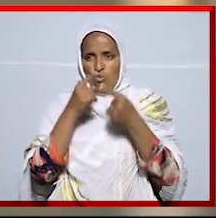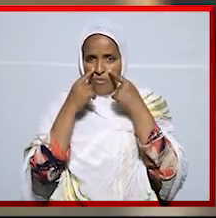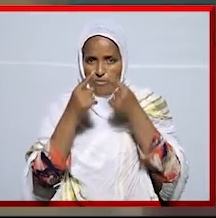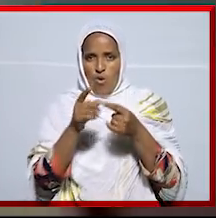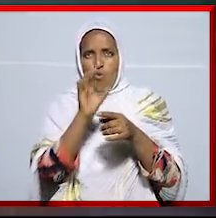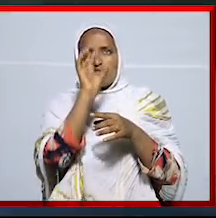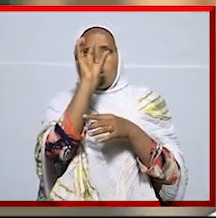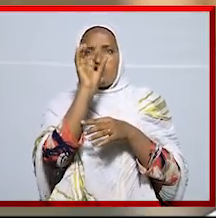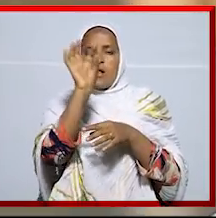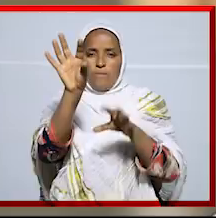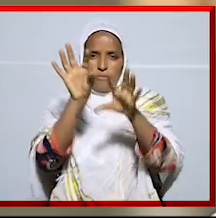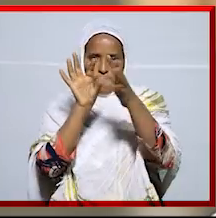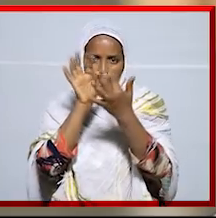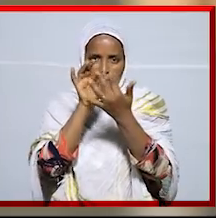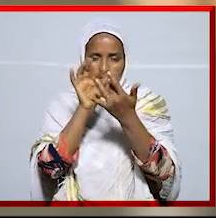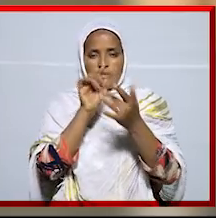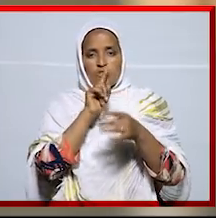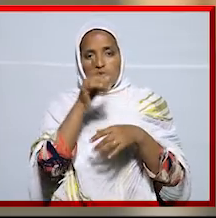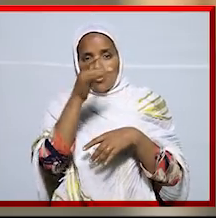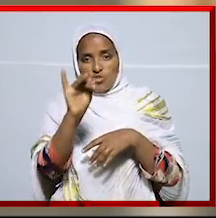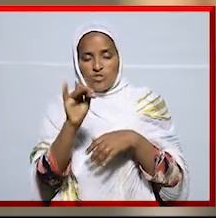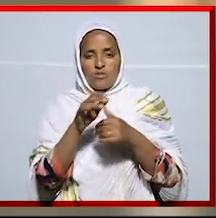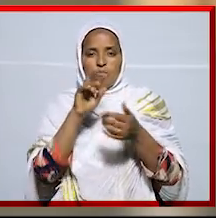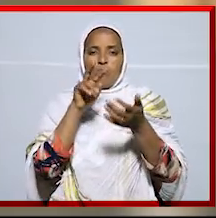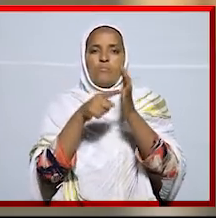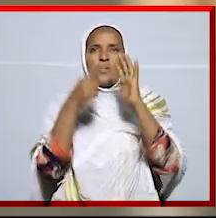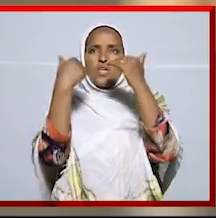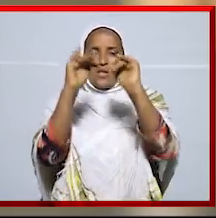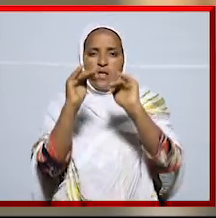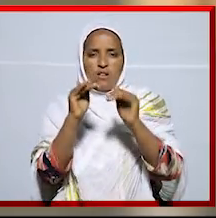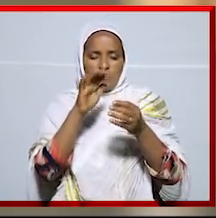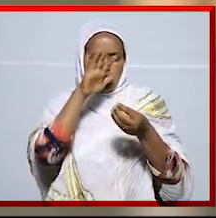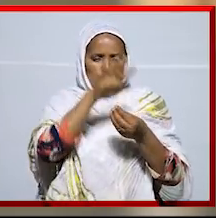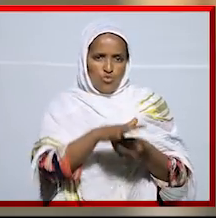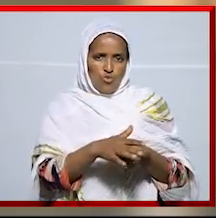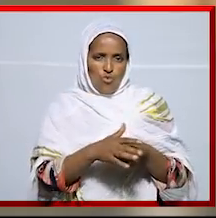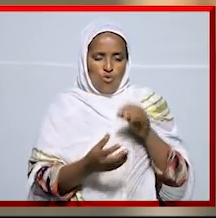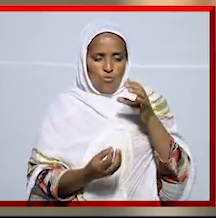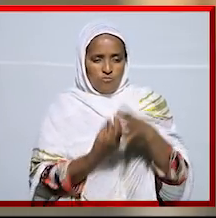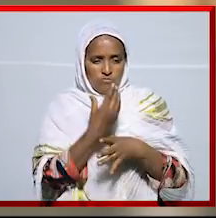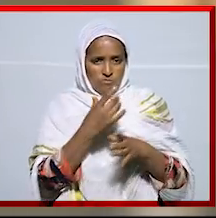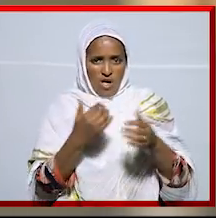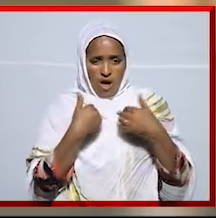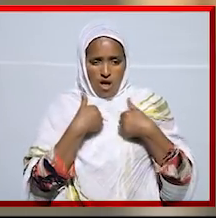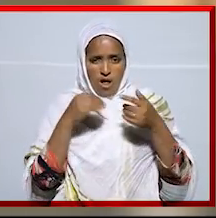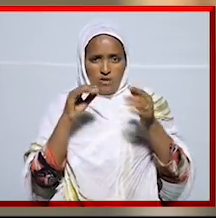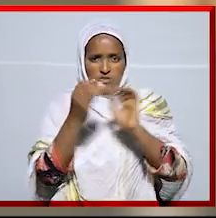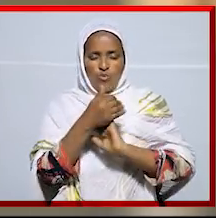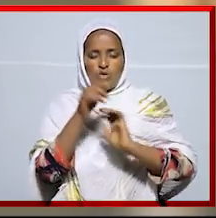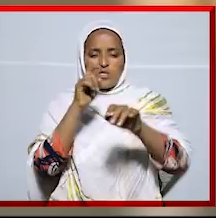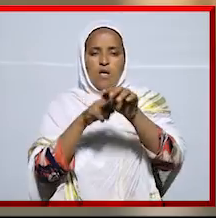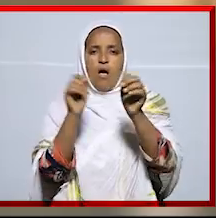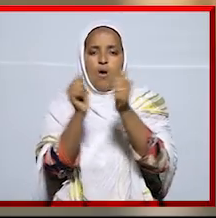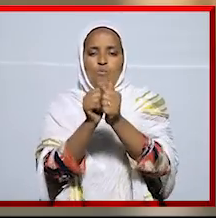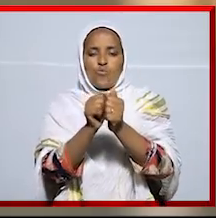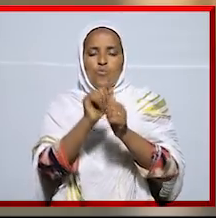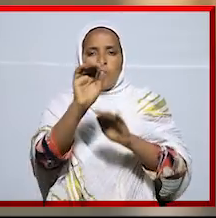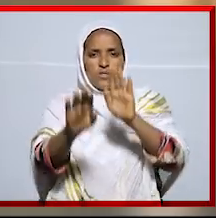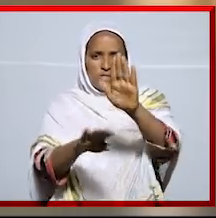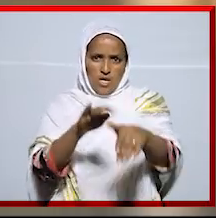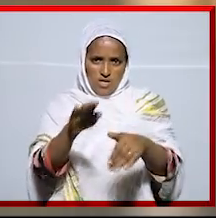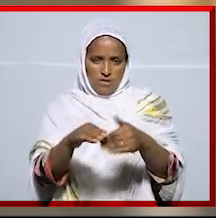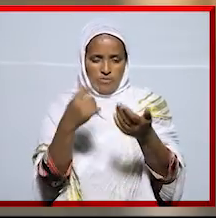ሰው የሚያየውን ቻናል መምረጥ ነው እንጂ ማለት ይህን ያህል የሚያሳድረው ተጽዕኖ ኑሮት ሳይሆን ግን ከጊዜ ጋር